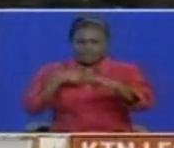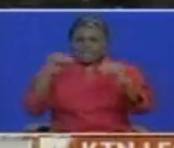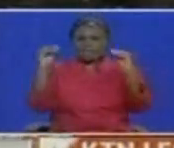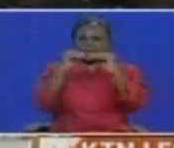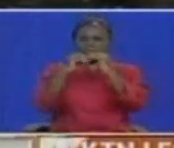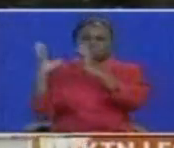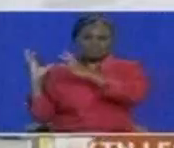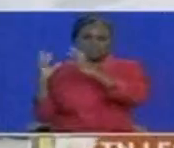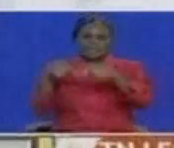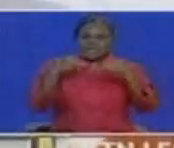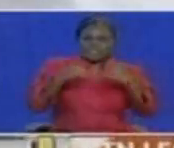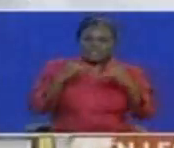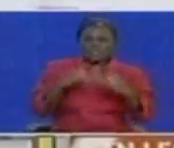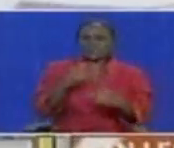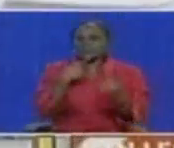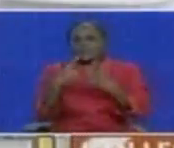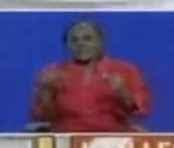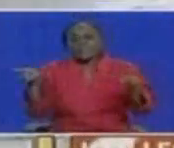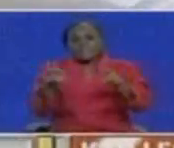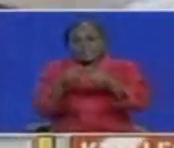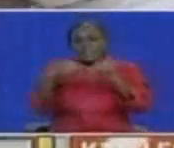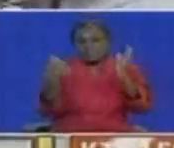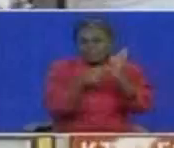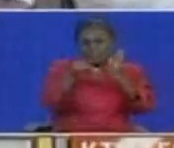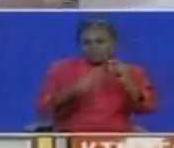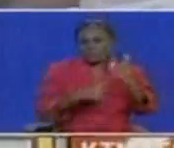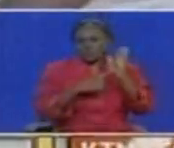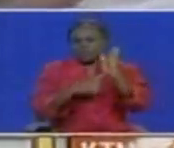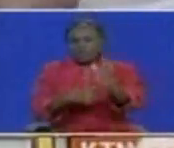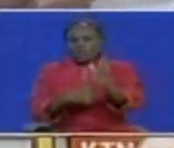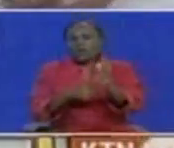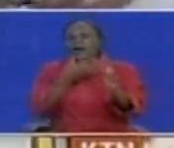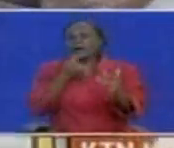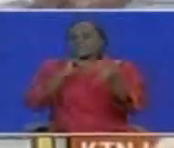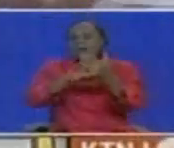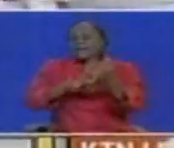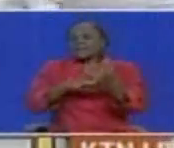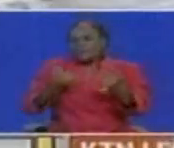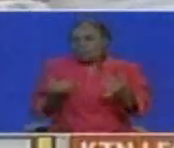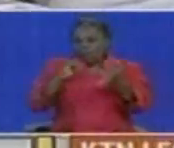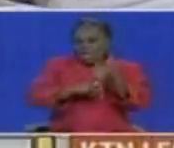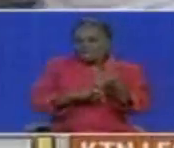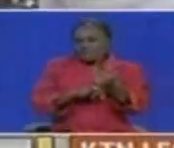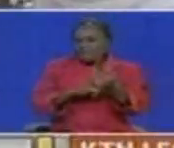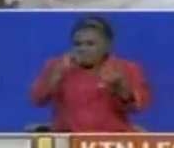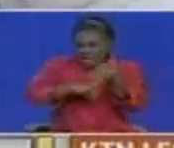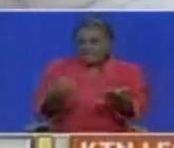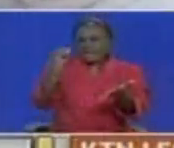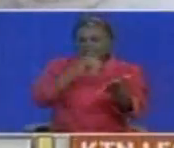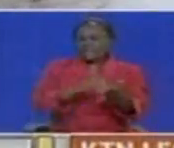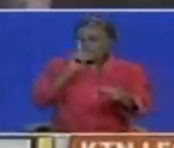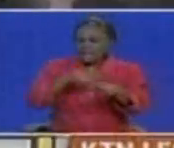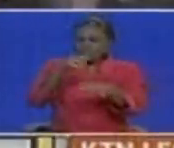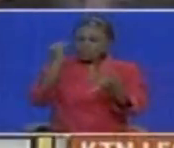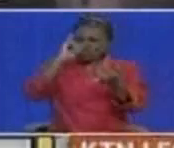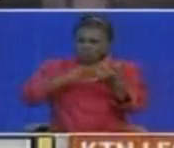them also to help us. Kuna swala tata pia ambalo huibuka hapa, lile la mjane kuolewa tena. Katika jamii za Kiafrika wanawake wakifiwa huwa ni